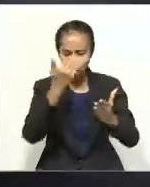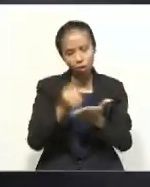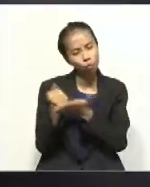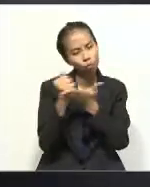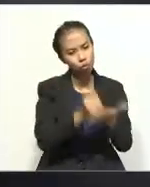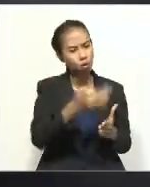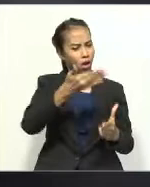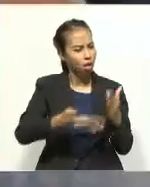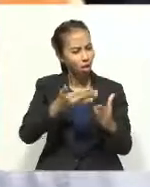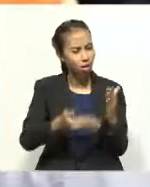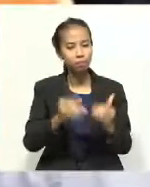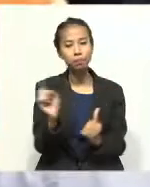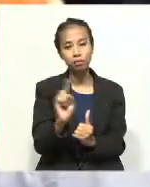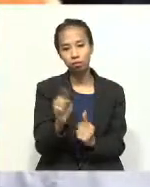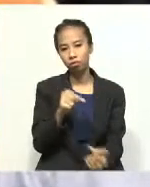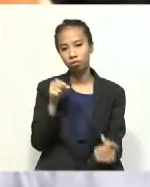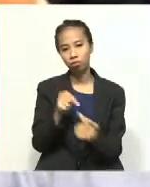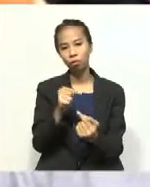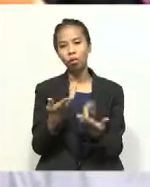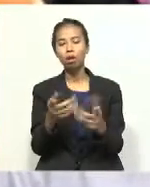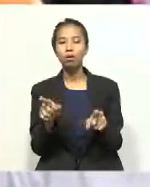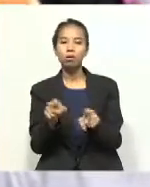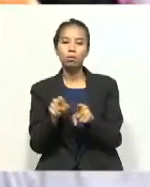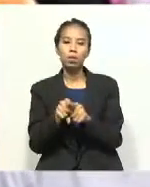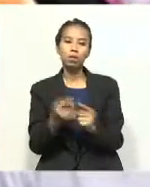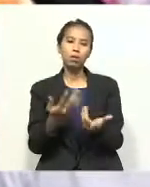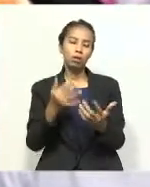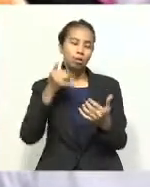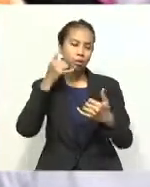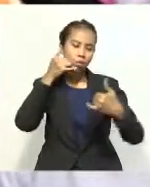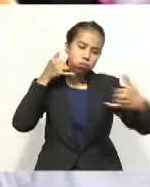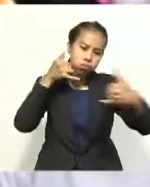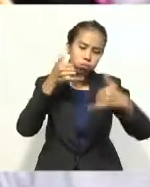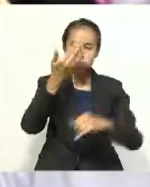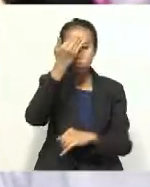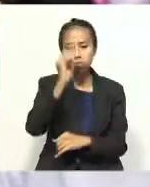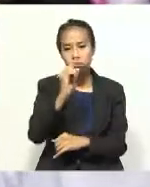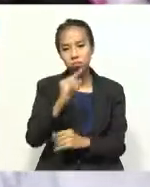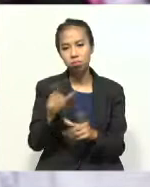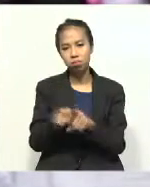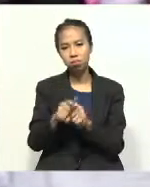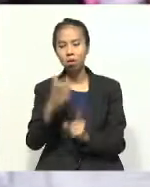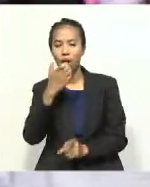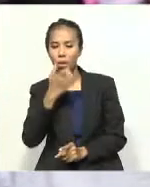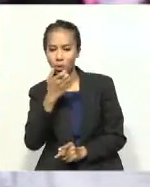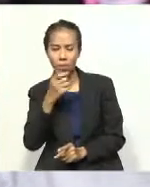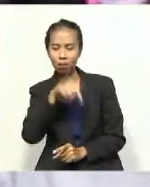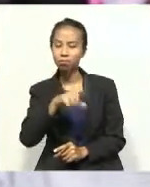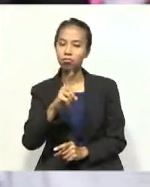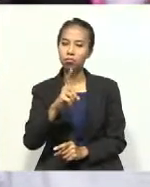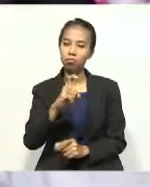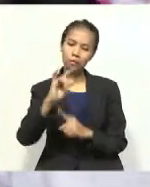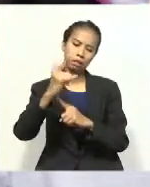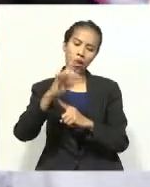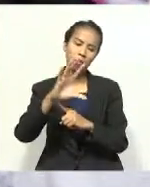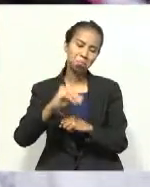ยเหลือในครั้งนี้นะครับคือเรื่องของระบบสื่อสารระบบการติดต่อสื่อสารนะครับเนื่องจากว่าวิทยุสื่อสารนั้นไม่สามารถใช้การได้ภาย